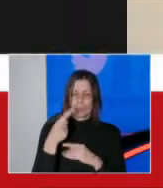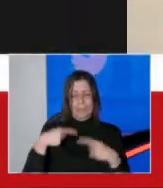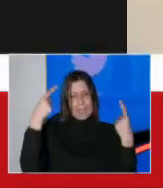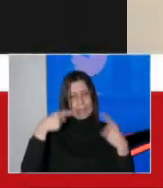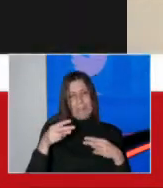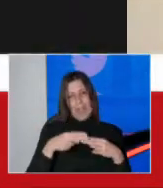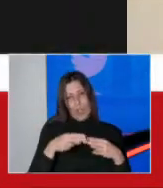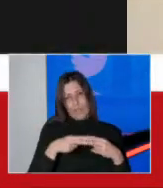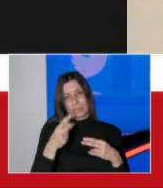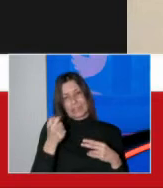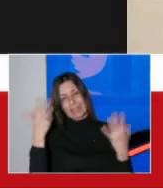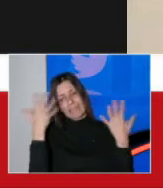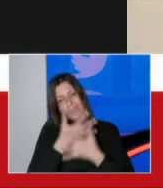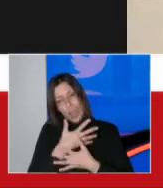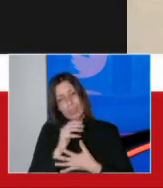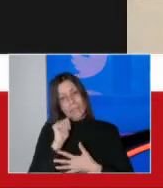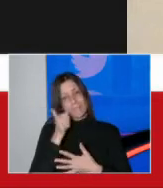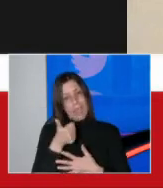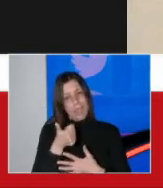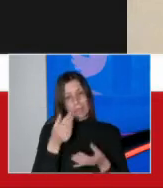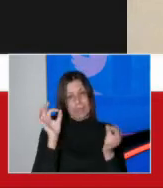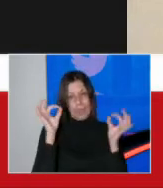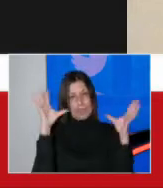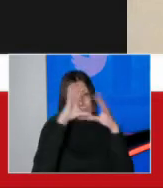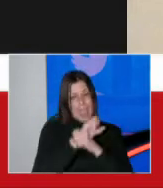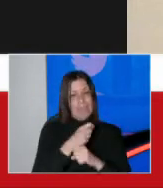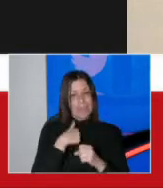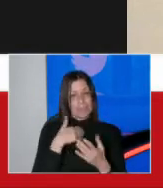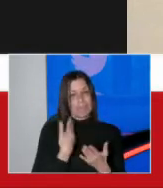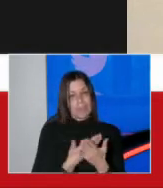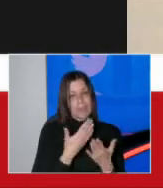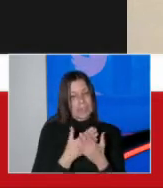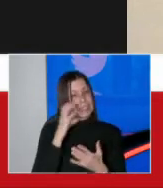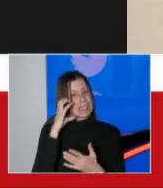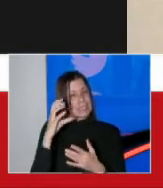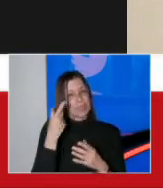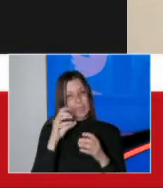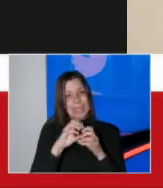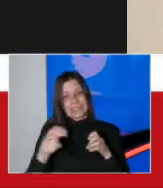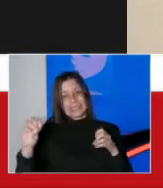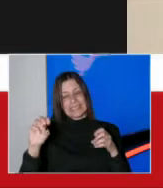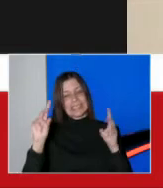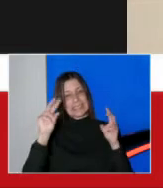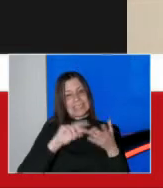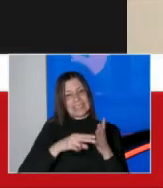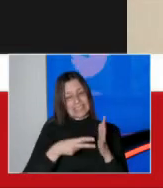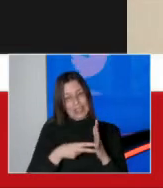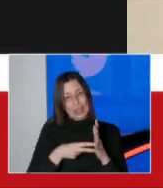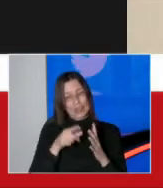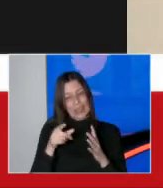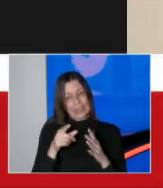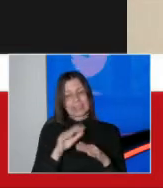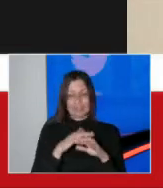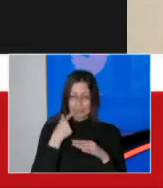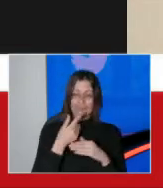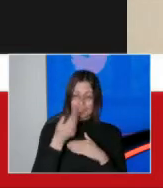הקרובים. קצת הפתעות, מחר בעיקר בערב אני ממליץ לצפות בצינור, סליחה שאני אצא אצלך פרומו, אבל